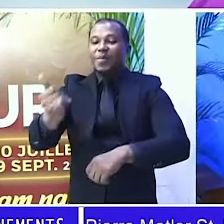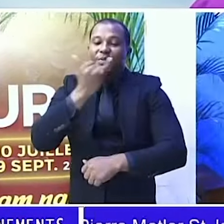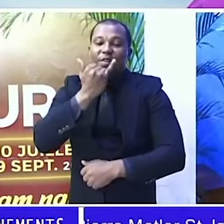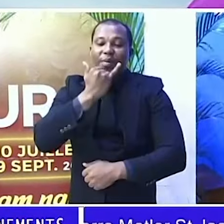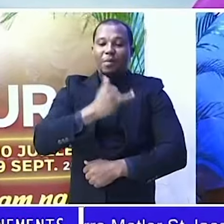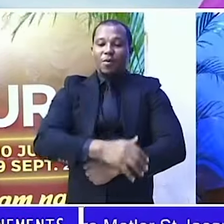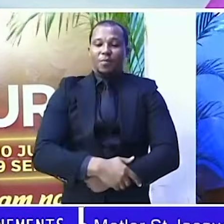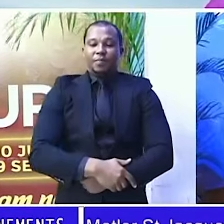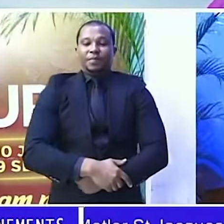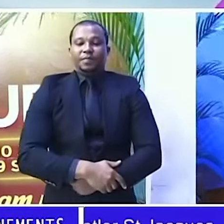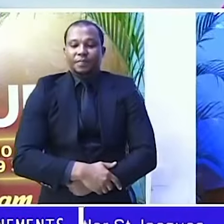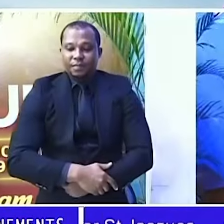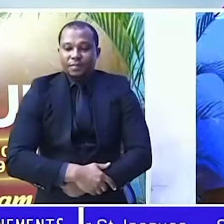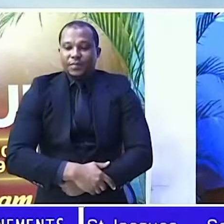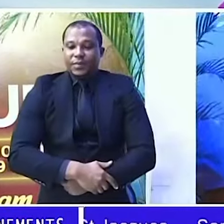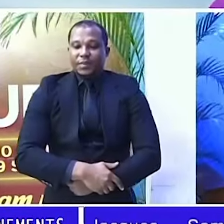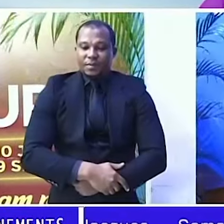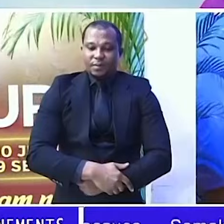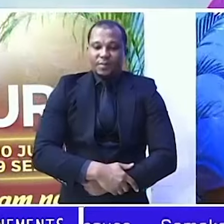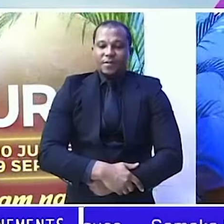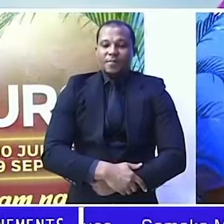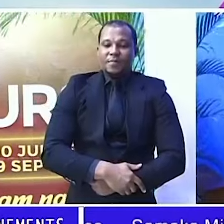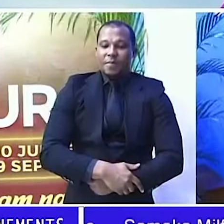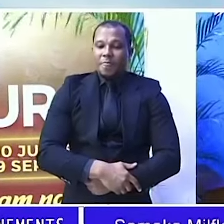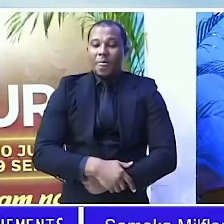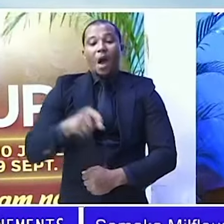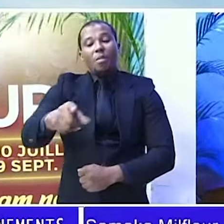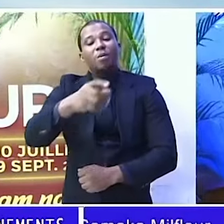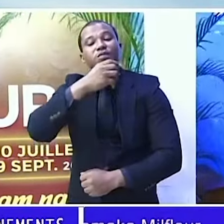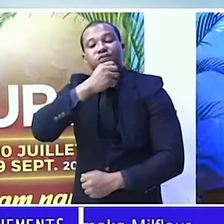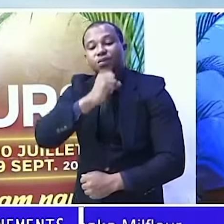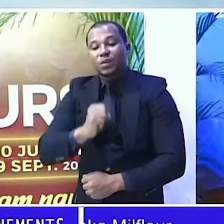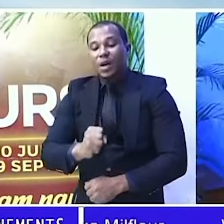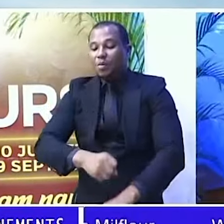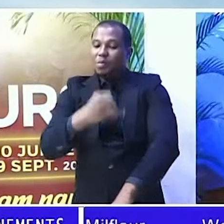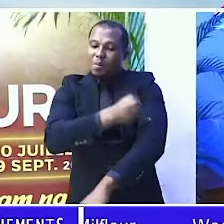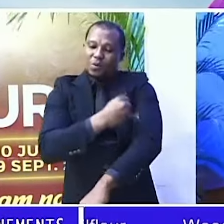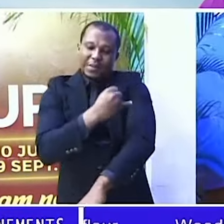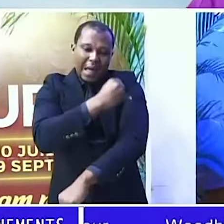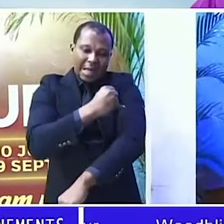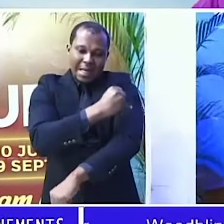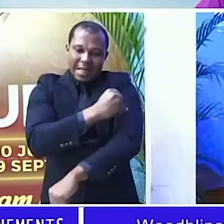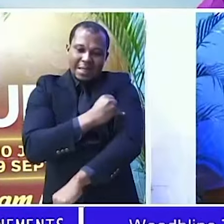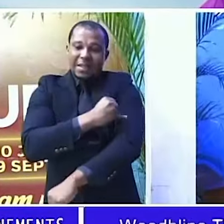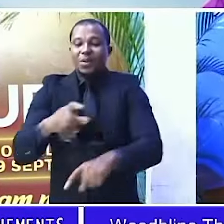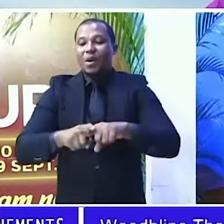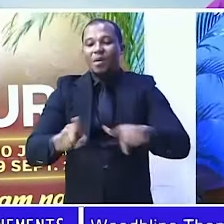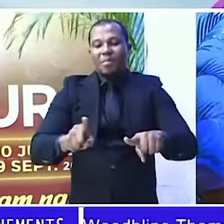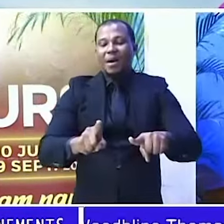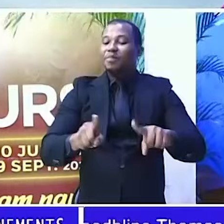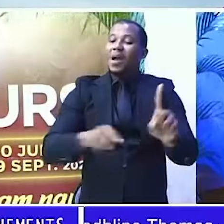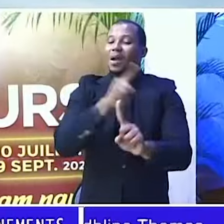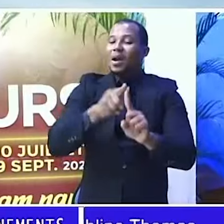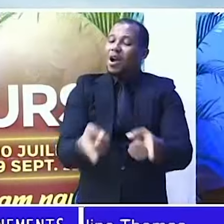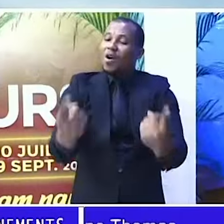bel tatouage même la donne. Ou grand monde fait tatouage, c'est vrai, pour faire sauver, mais au moins là vienne la caille bon Dieu,